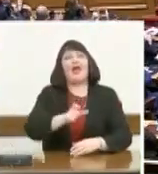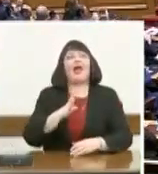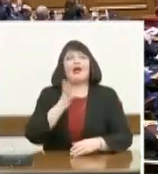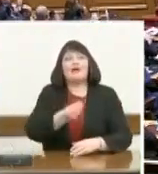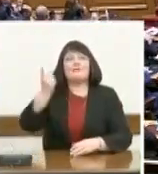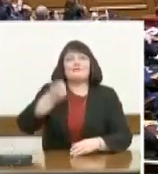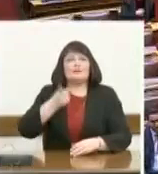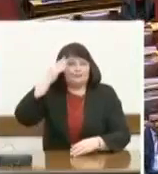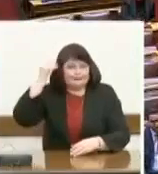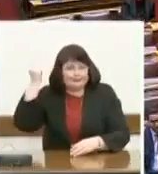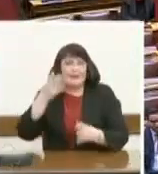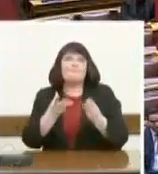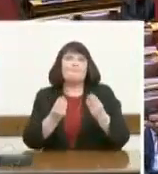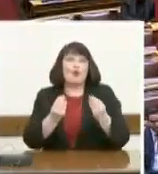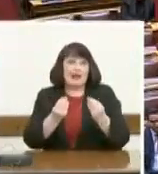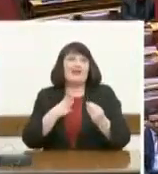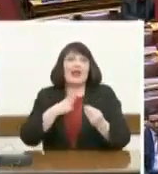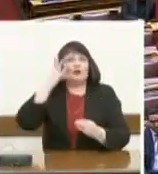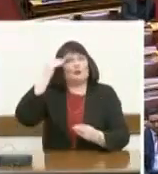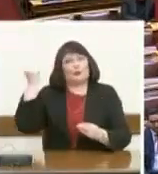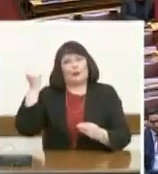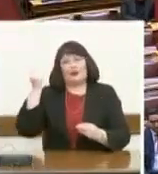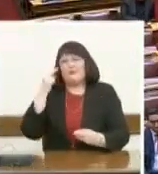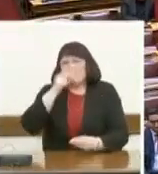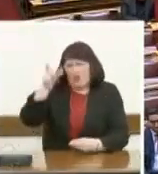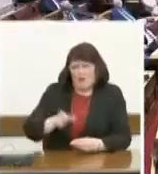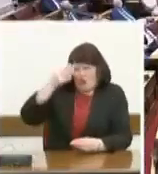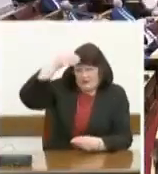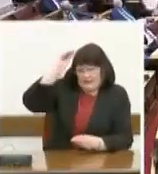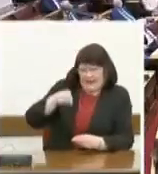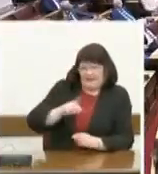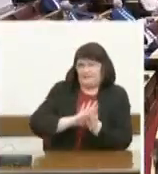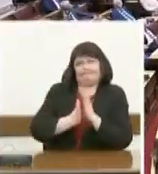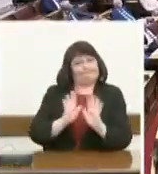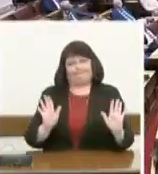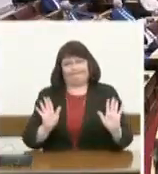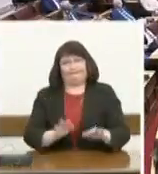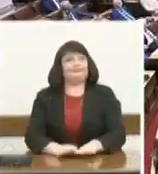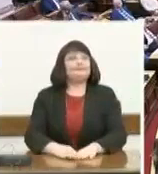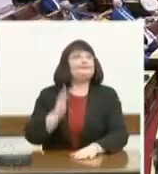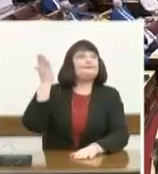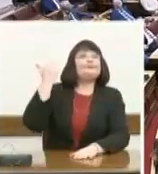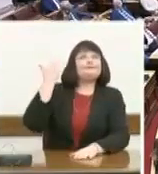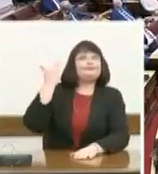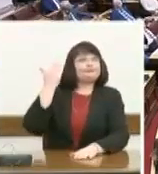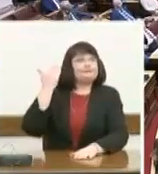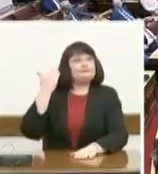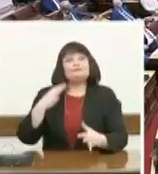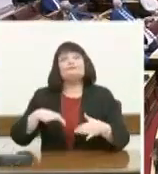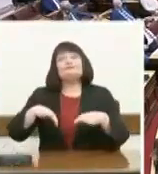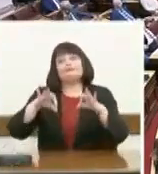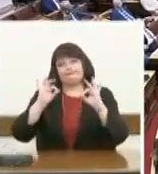Θα σας κάνω εγώ λοιπόν αυτή τη χάρη και θα σας διαβάσω εγώ τη δήλωση του κυρίου Μητσοτάκη. Αφού μιλήσει και ο κύριος Γερουλάνο. Γερουλάνο, εσύ τώρα ως πολύ